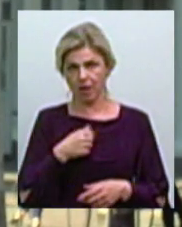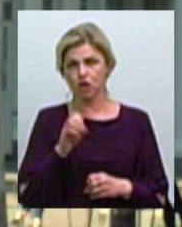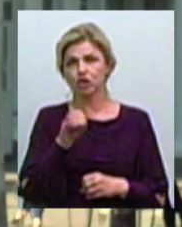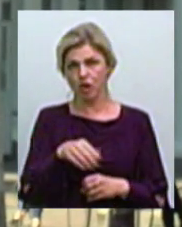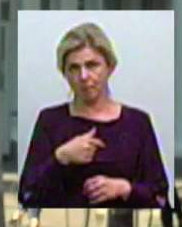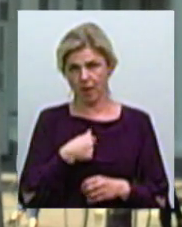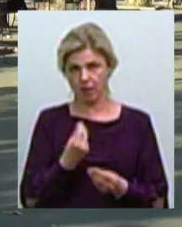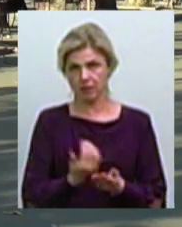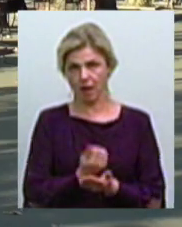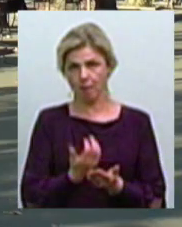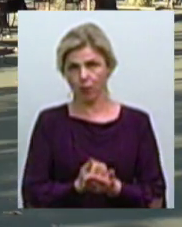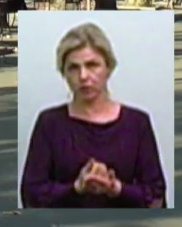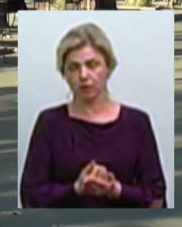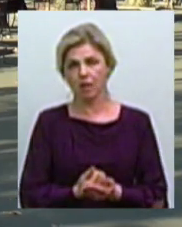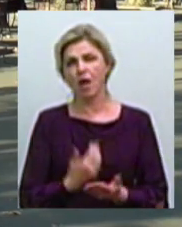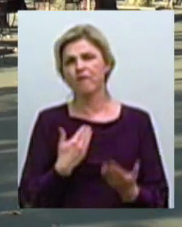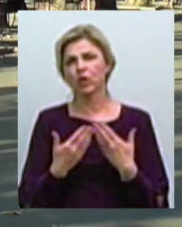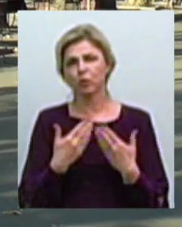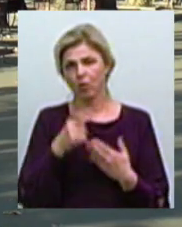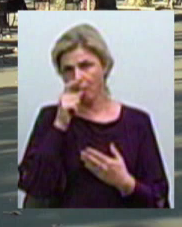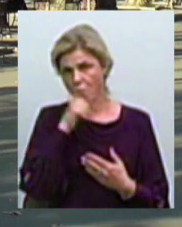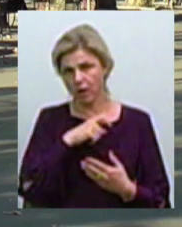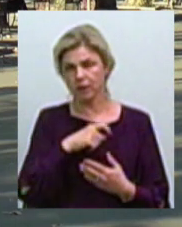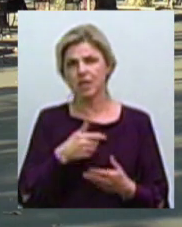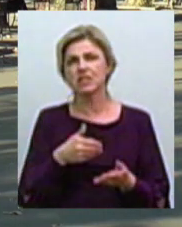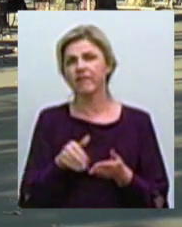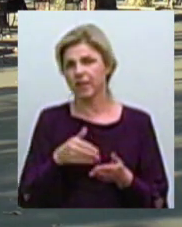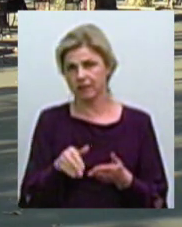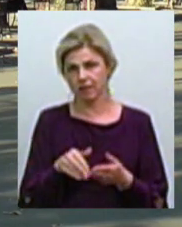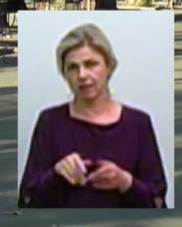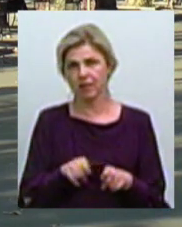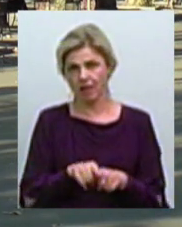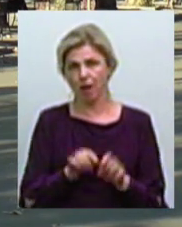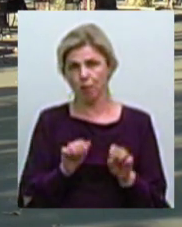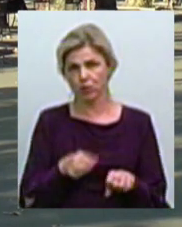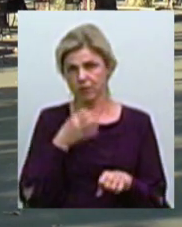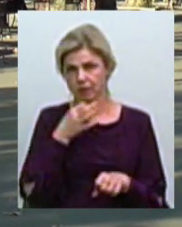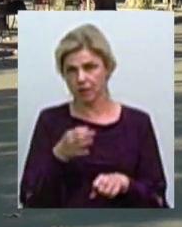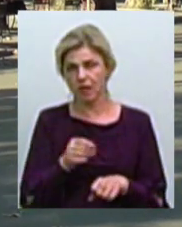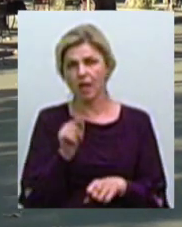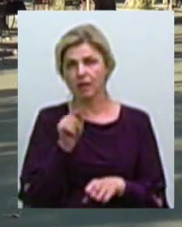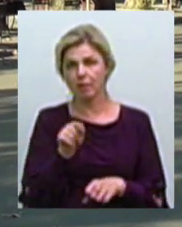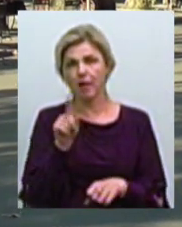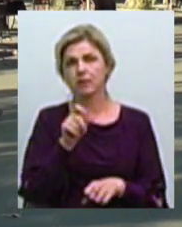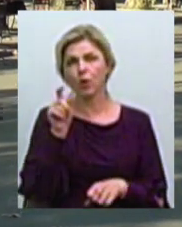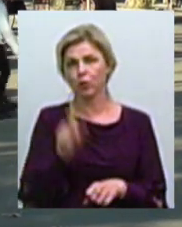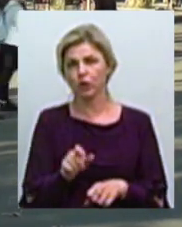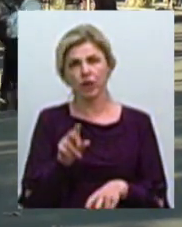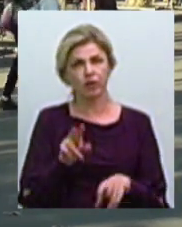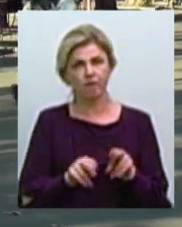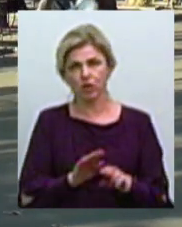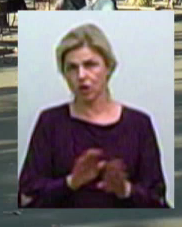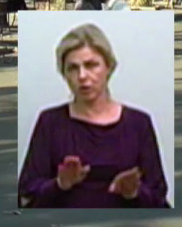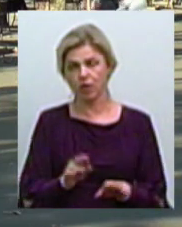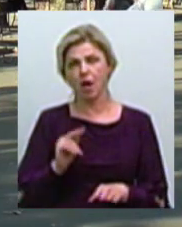заробив. Ну, відношення погане, свинське, так би мовити. Тебе за людину не вважають.